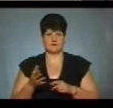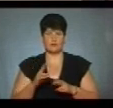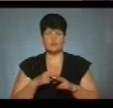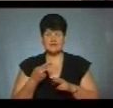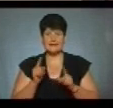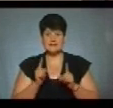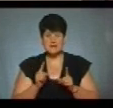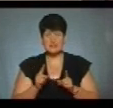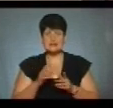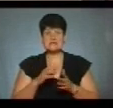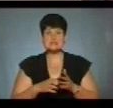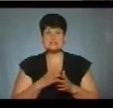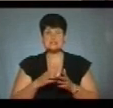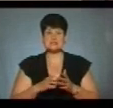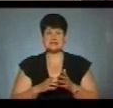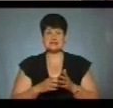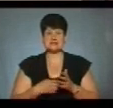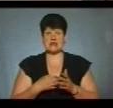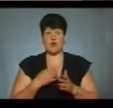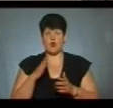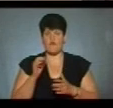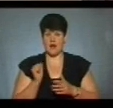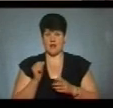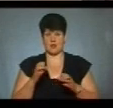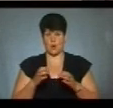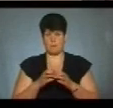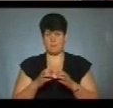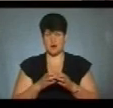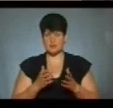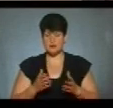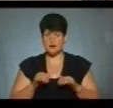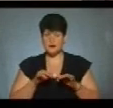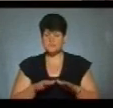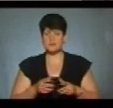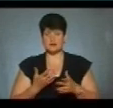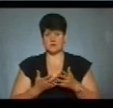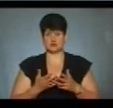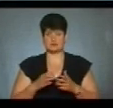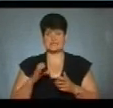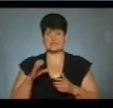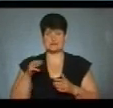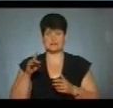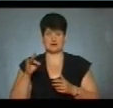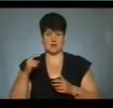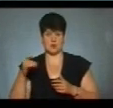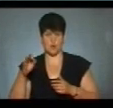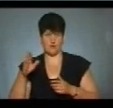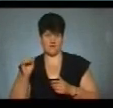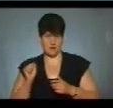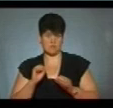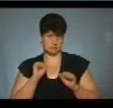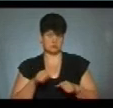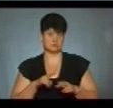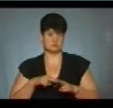компанія. Тобто, якщо майно було застраховано, чи це сільськогосподарські угіддя також застраховують, тоді, відповідно,